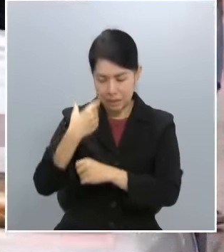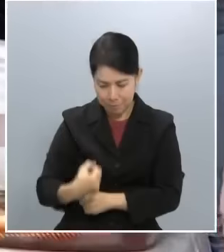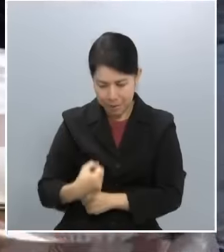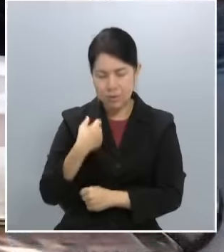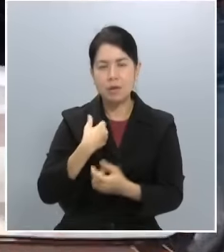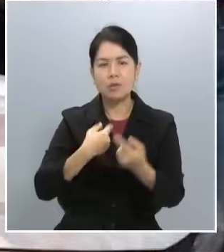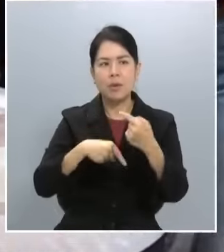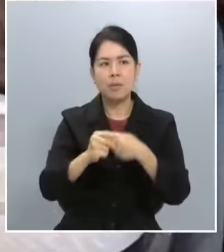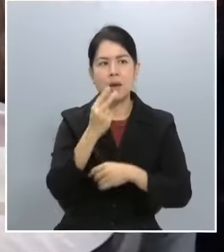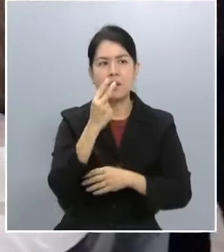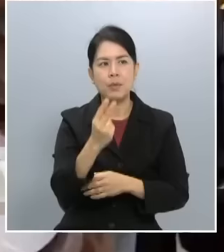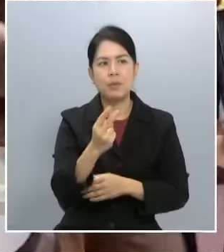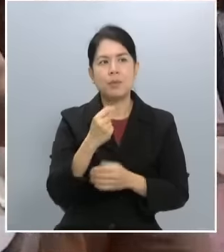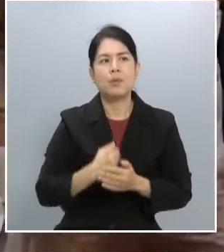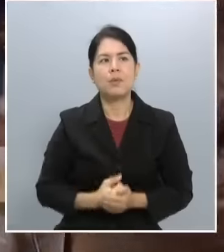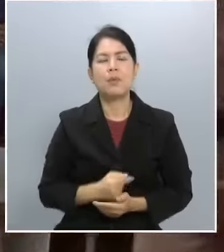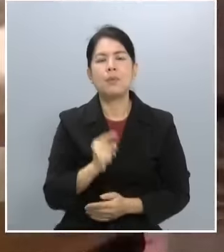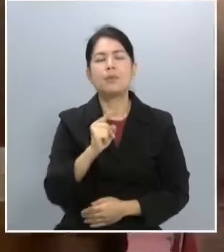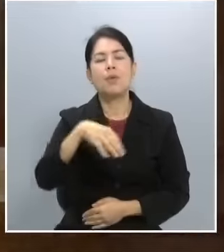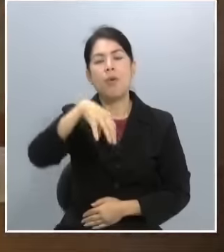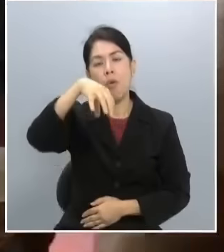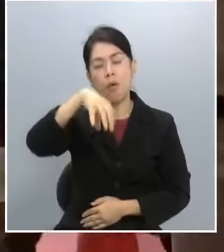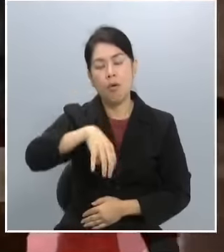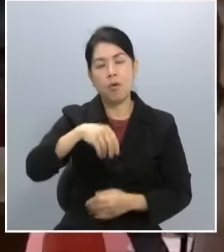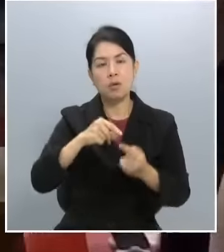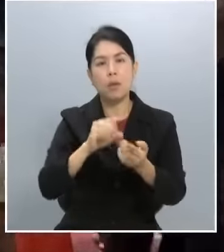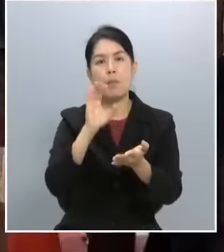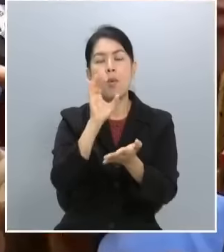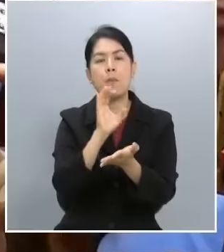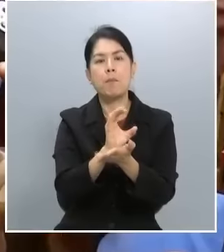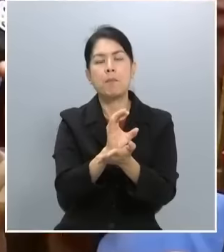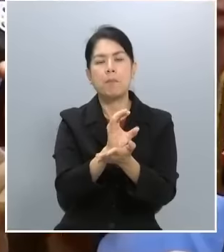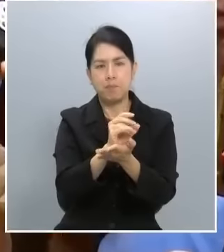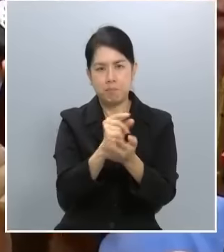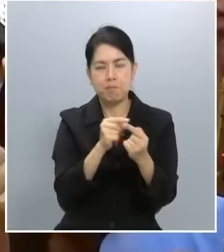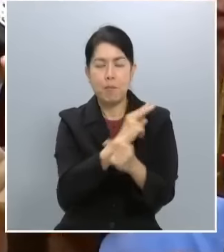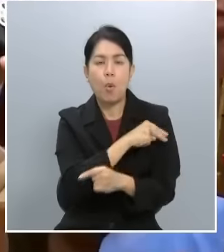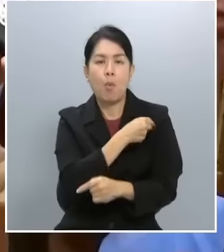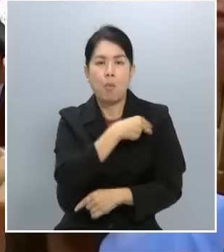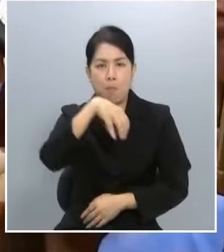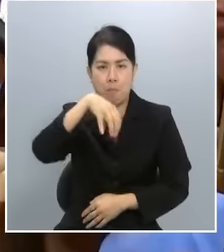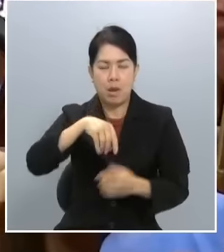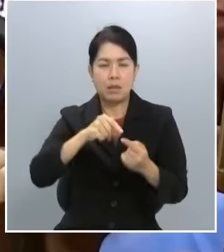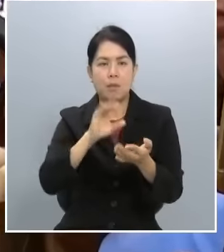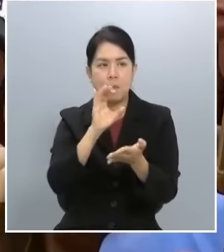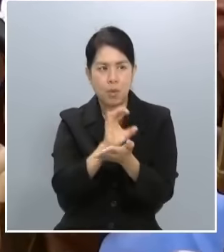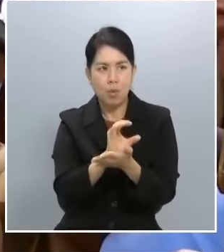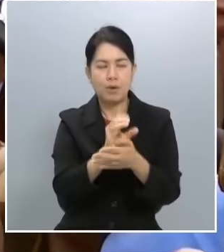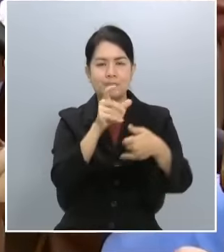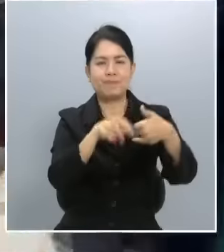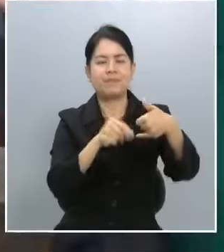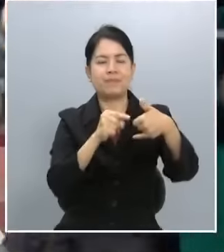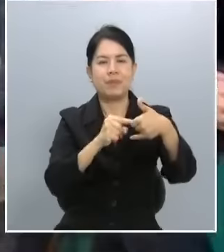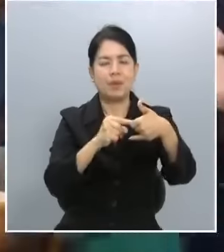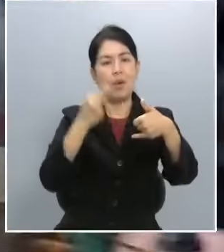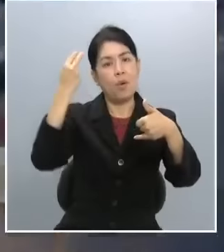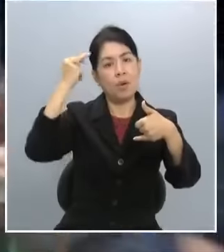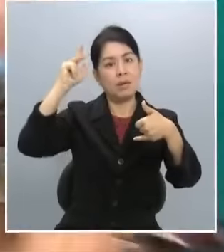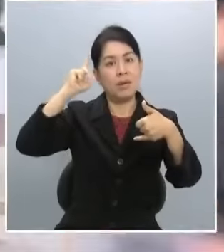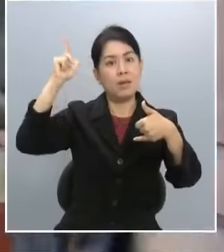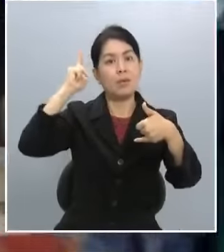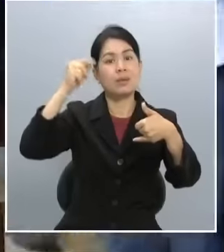านโรงพยาบาลตำรวจปมประเด็นก็แน่นอนไปที่รู้กันการรักษาตัวของนายทักษิณชินวัตรคุณ